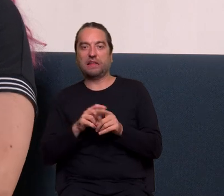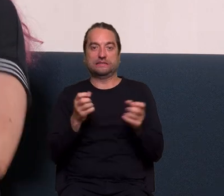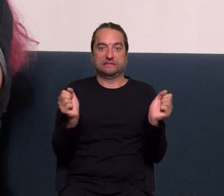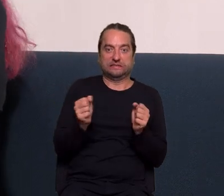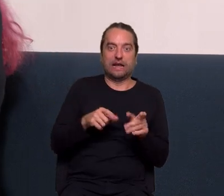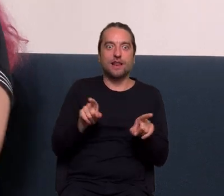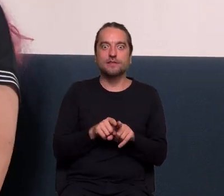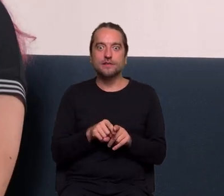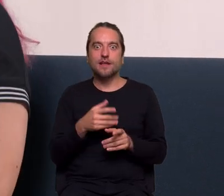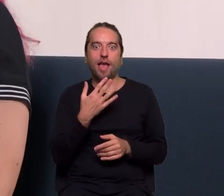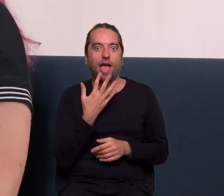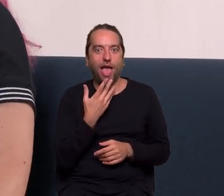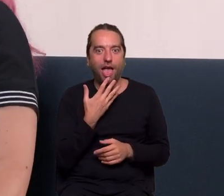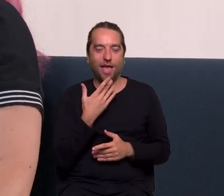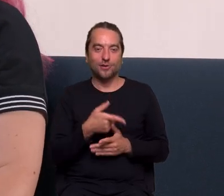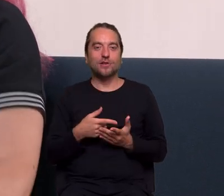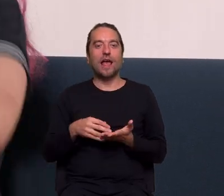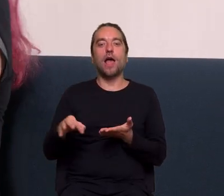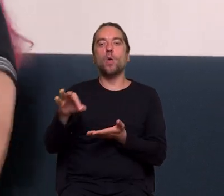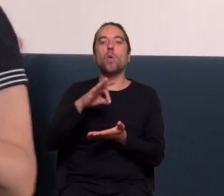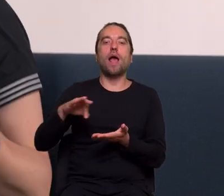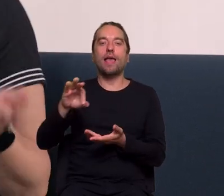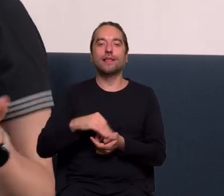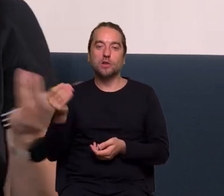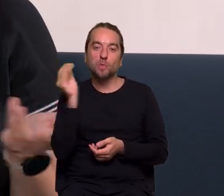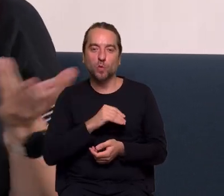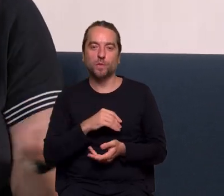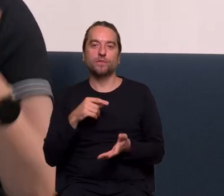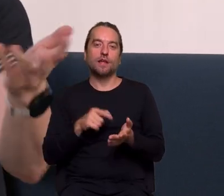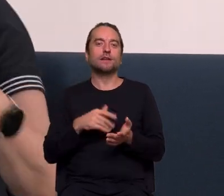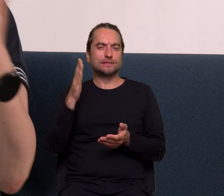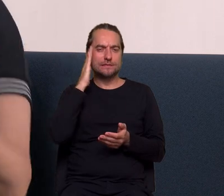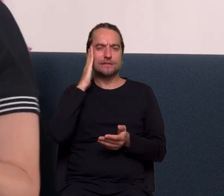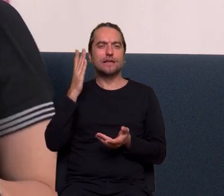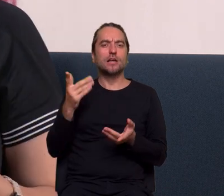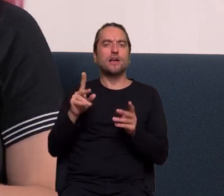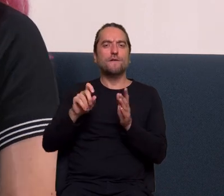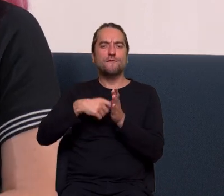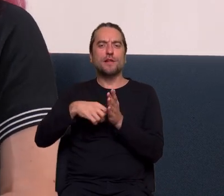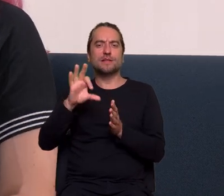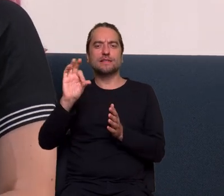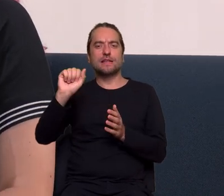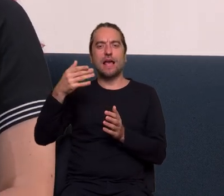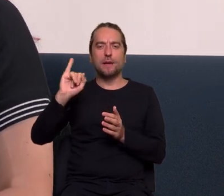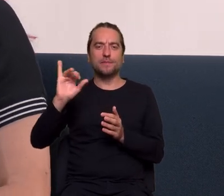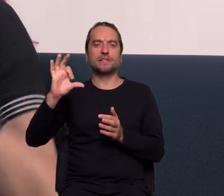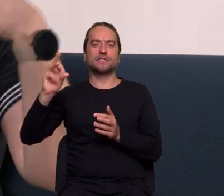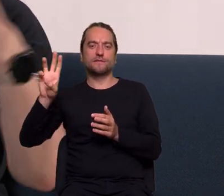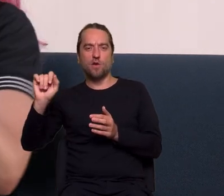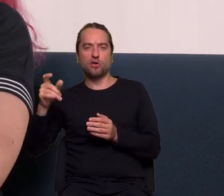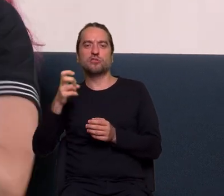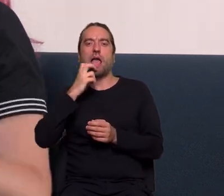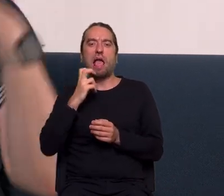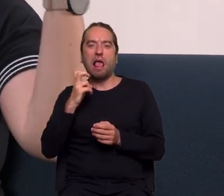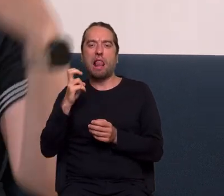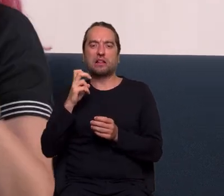prawda? To jest ta kuchenka, która jest lepsza, której też można się bać. Wszyscy znamy tę scenę z samych swoich, prawda? Rozmontowywania elektryczności i